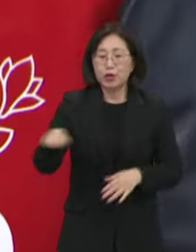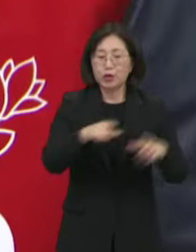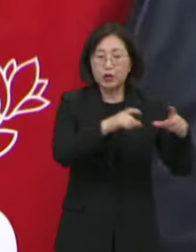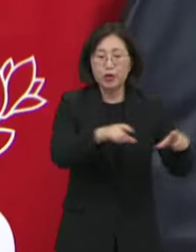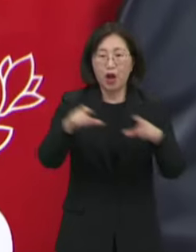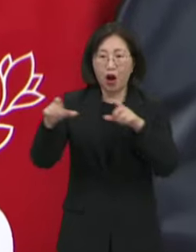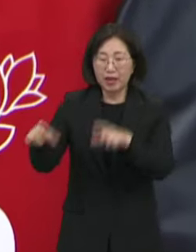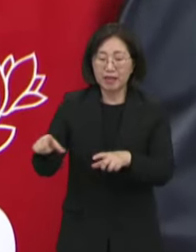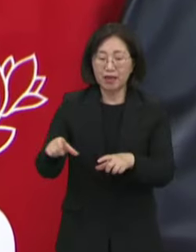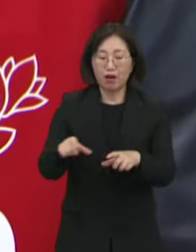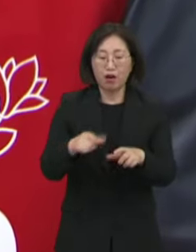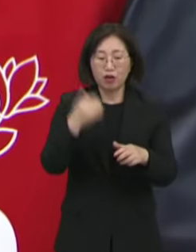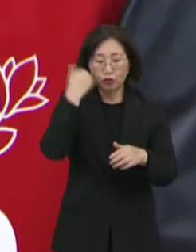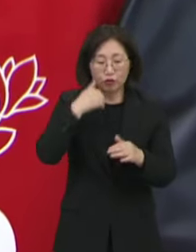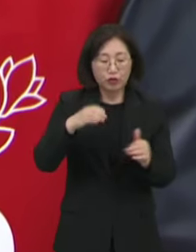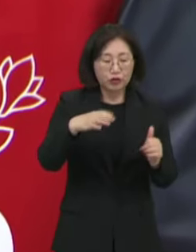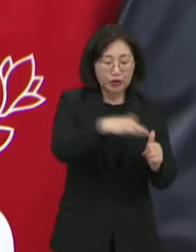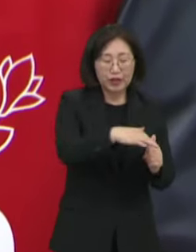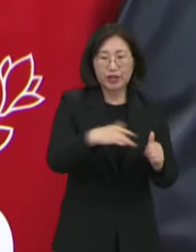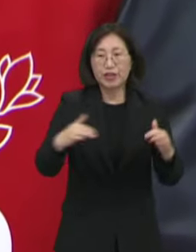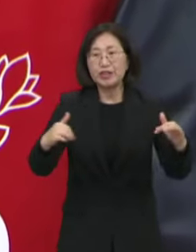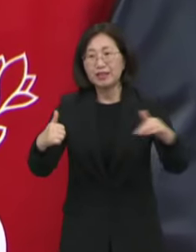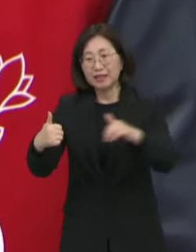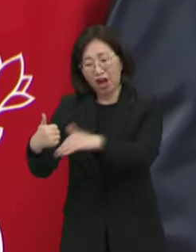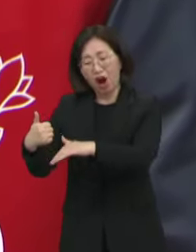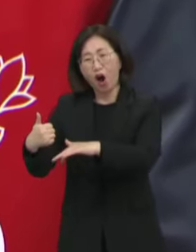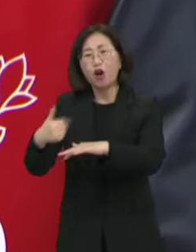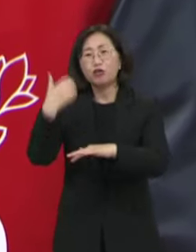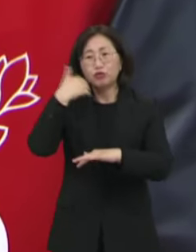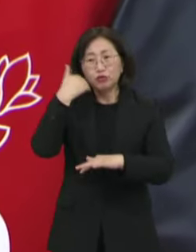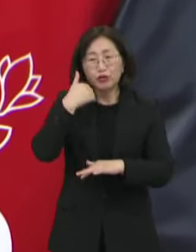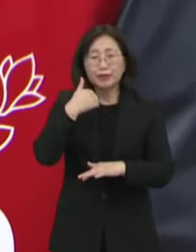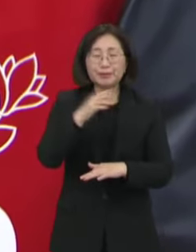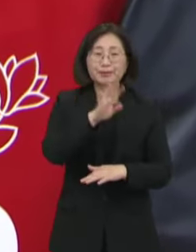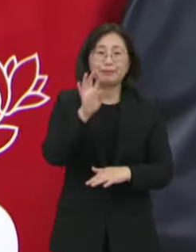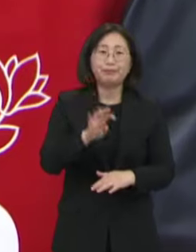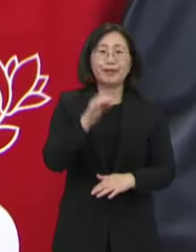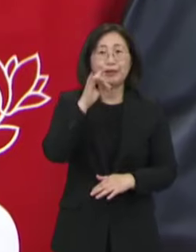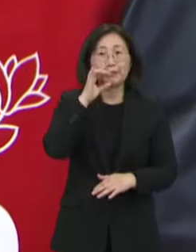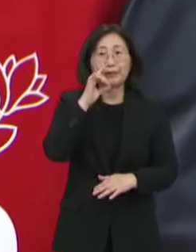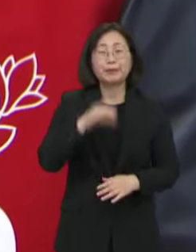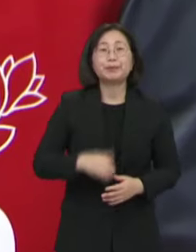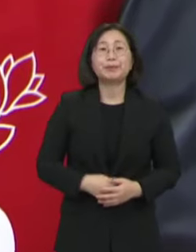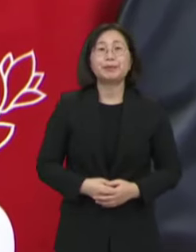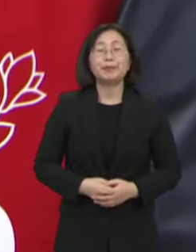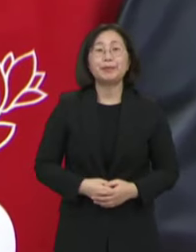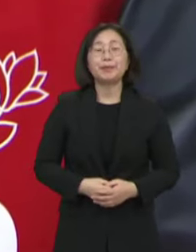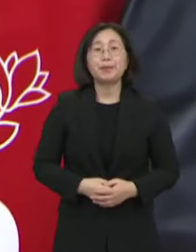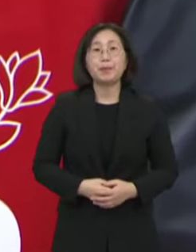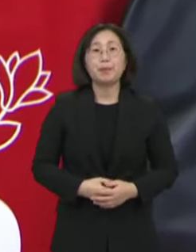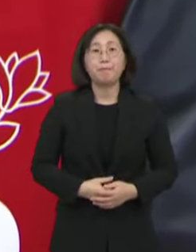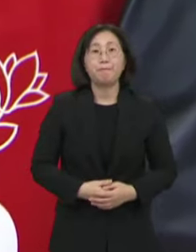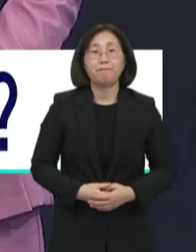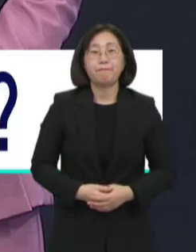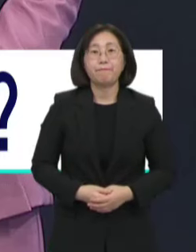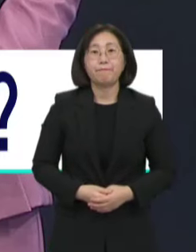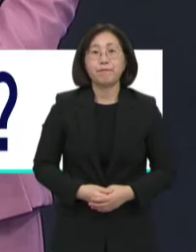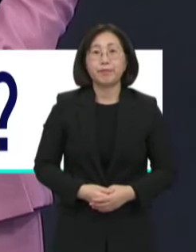이번 총선에서 어떻게 작용할지도 눈여겨볼 대목입니다. TJB 김세범입니다.